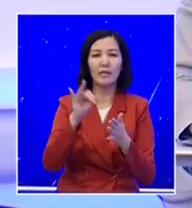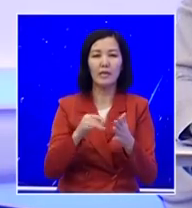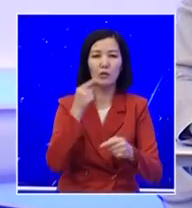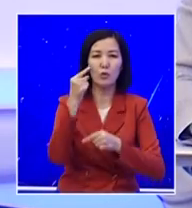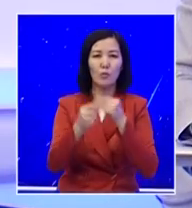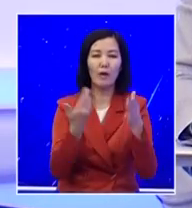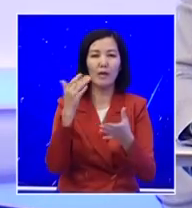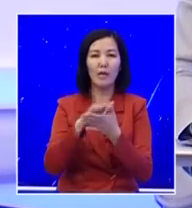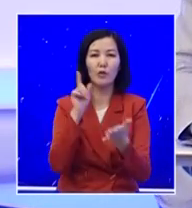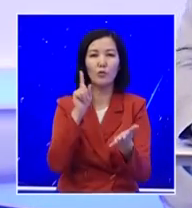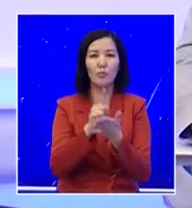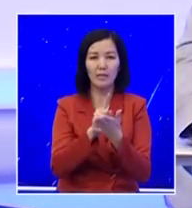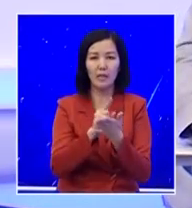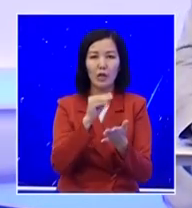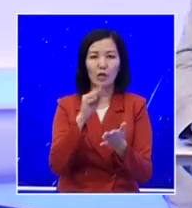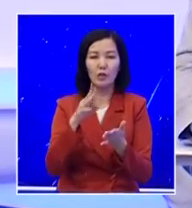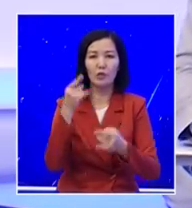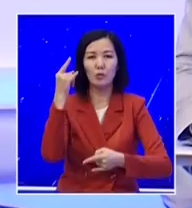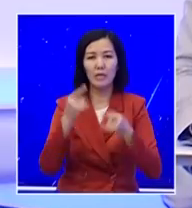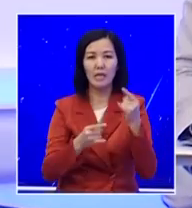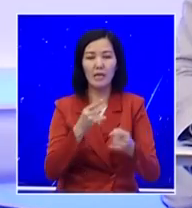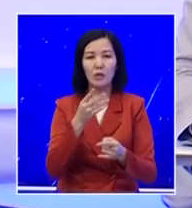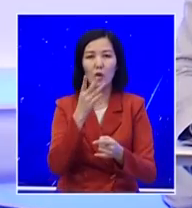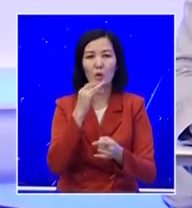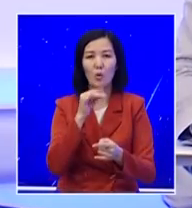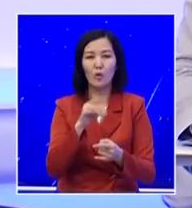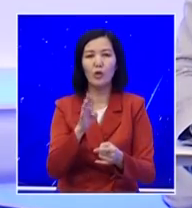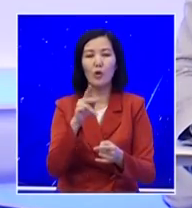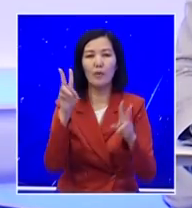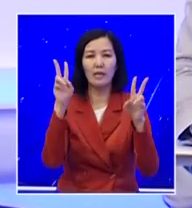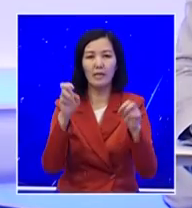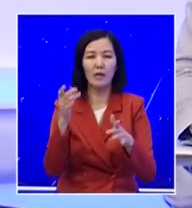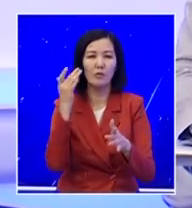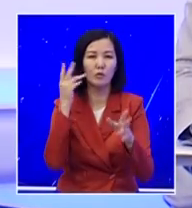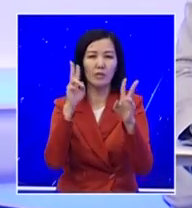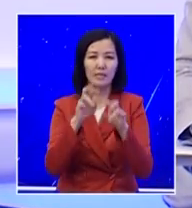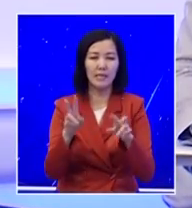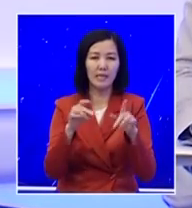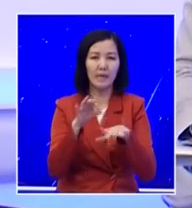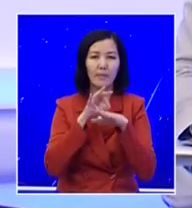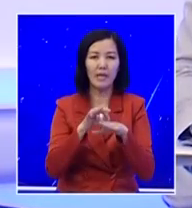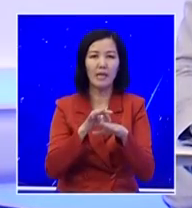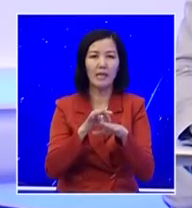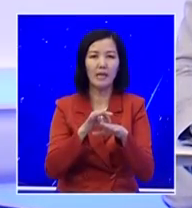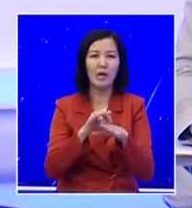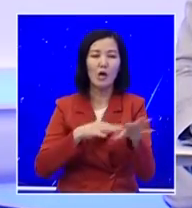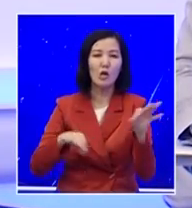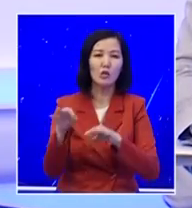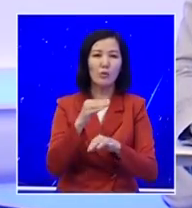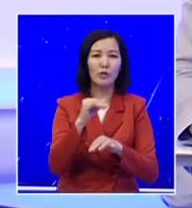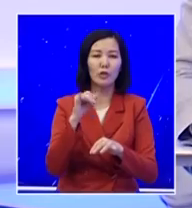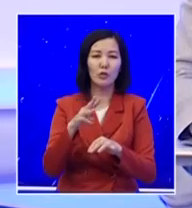міндет. Өз кезегінде Жетісу телеарнасы ұлт нәубеті тақырыбын үздіксіз зерттеп зерделеп келеді. Қолға алынған арнайы